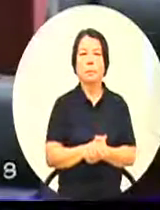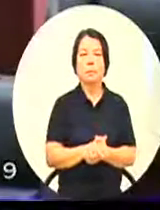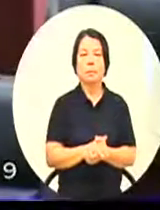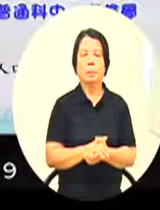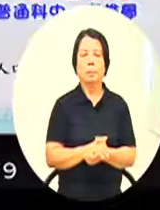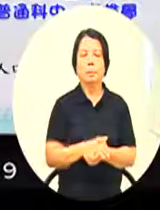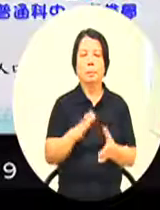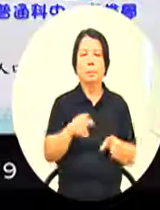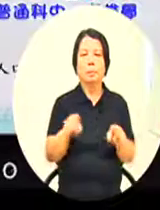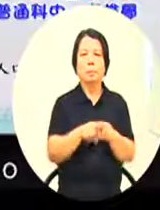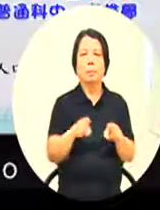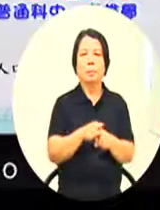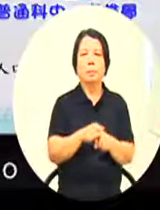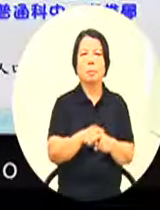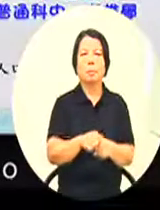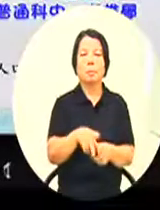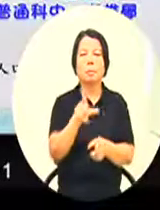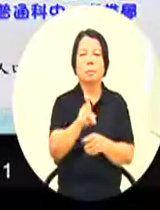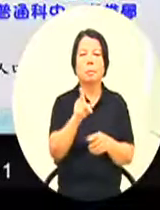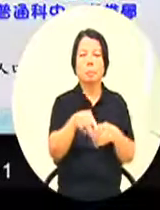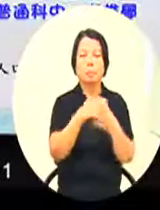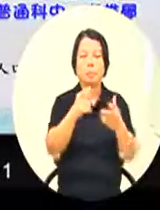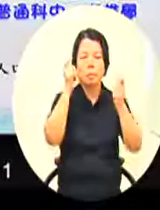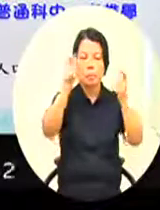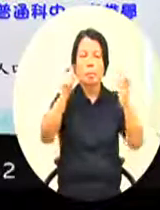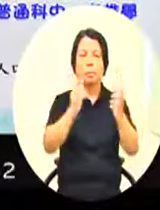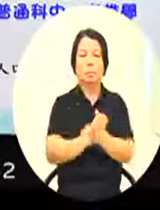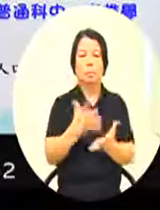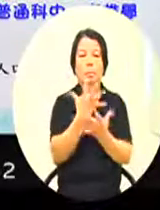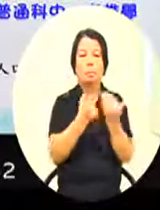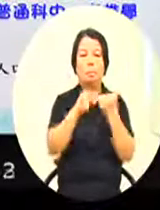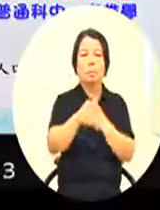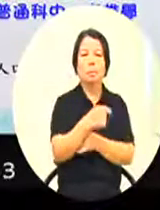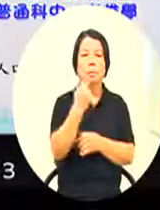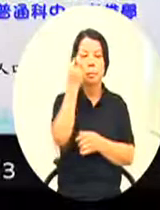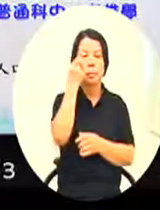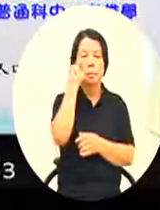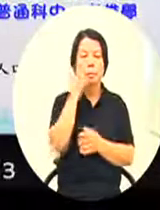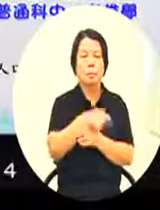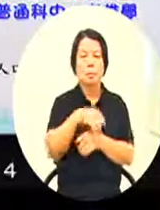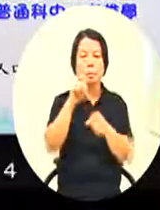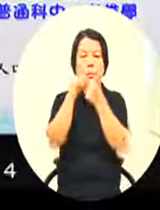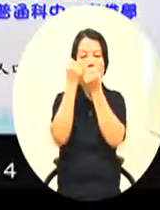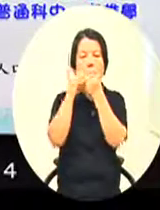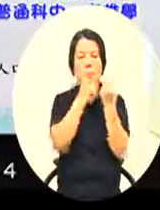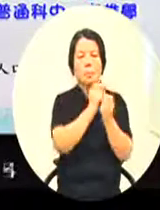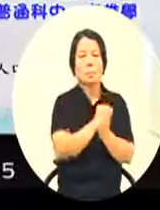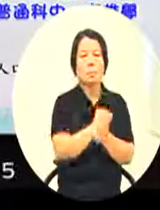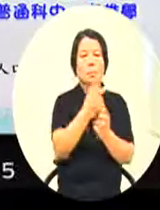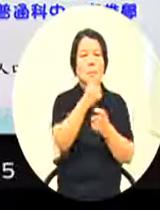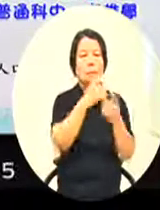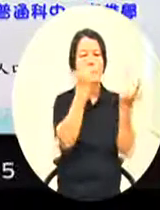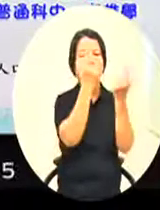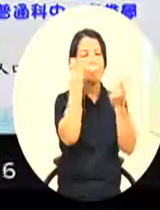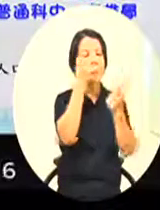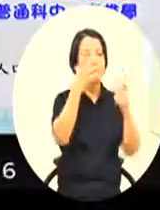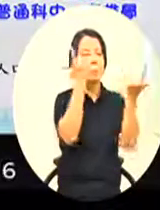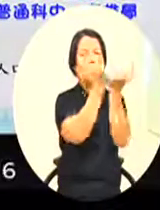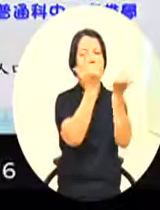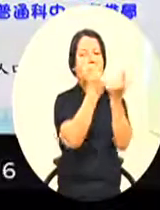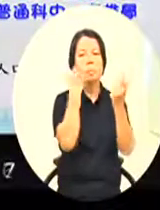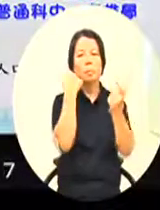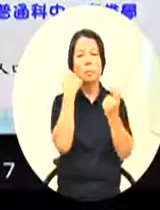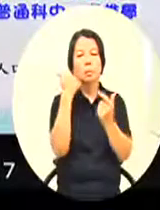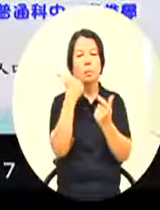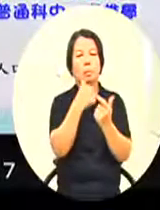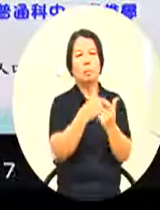高中普通科中，高雄的学生视力不良率高于新北市。那高雄市呢，我们来看一下目前